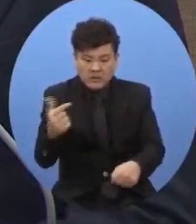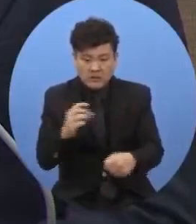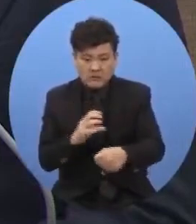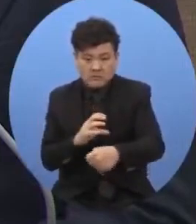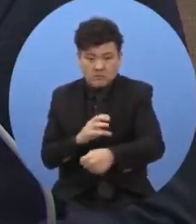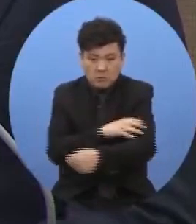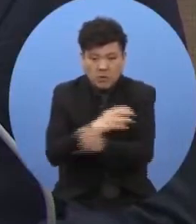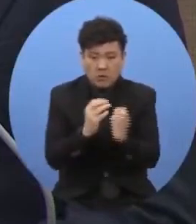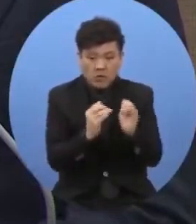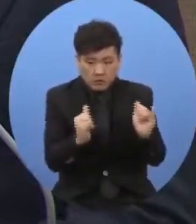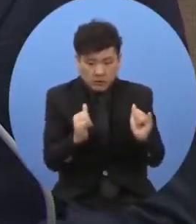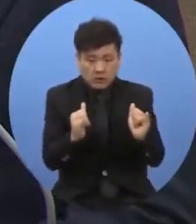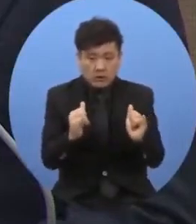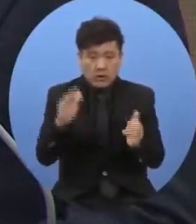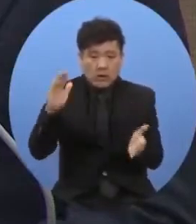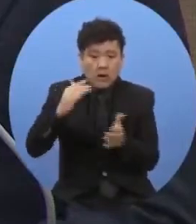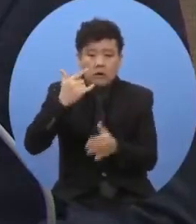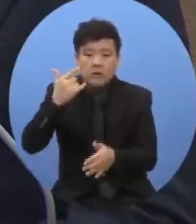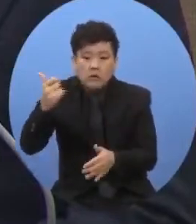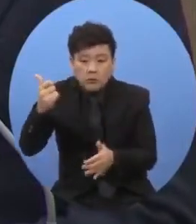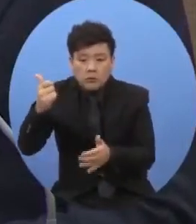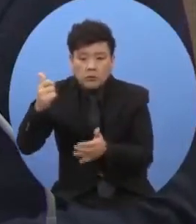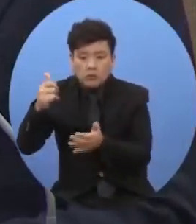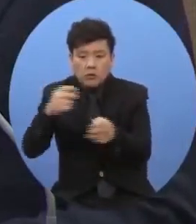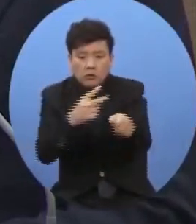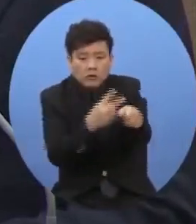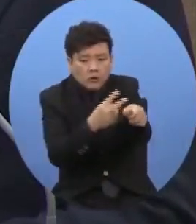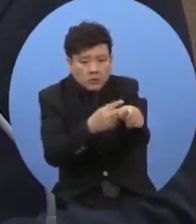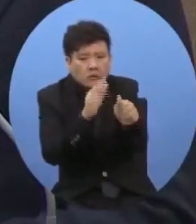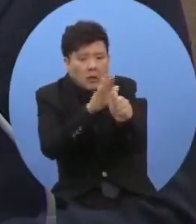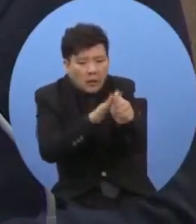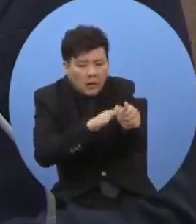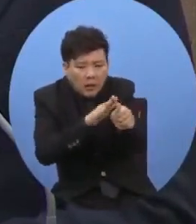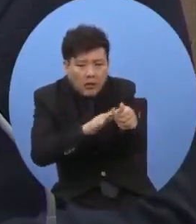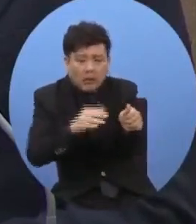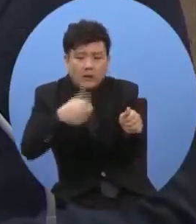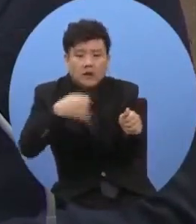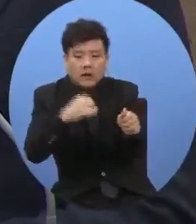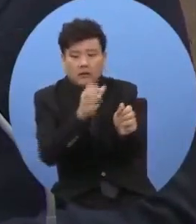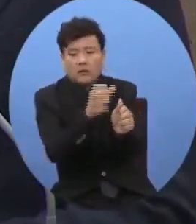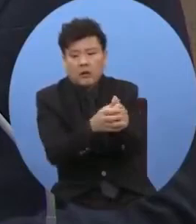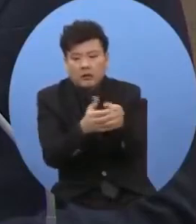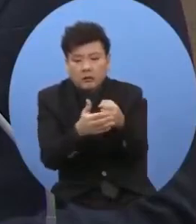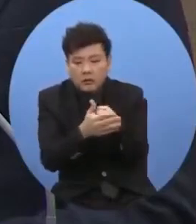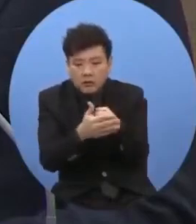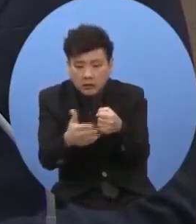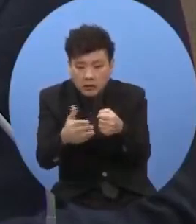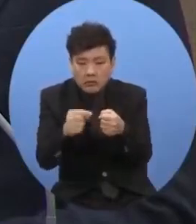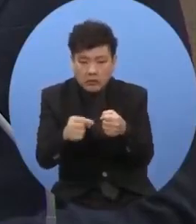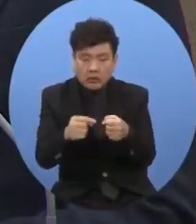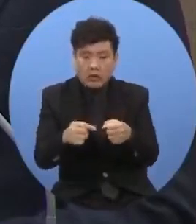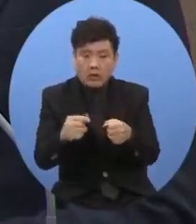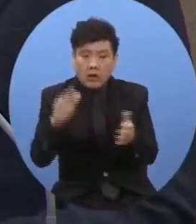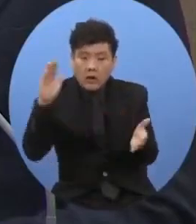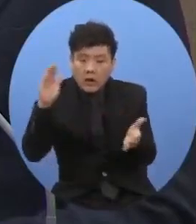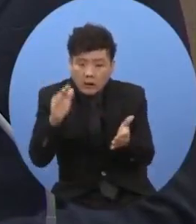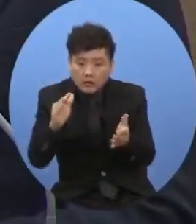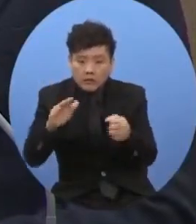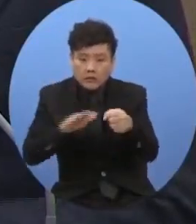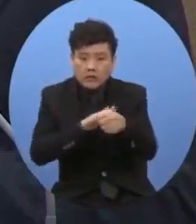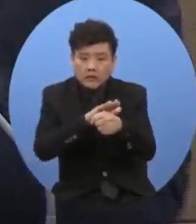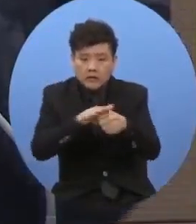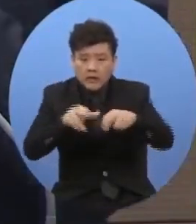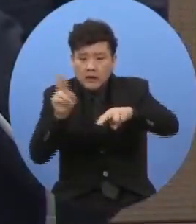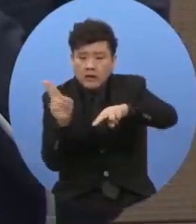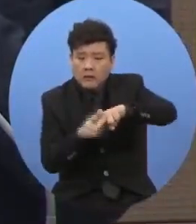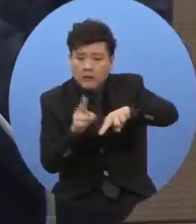비춰지잖아요. 학부모는 이렇게 선생님 잘 보여야 되고 애들 맡겨놨으니까, 학생들은 뭐 사랑의 매를 받는 약자로